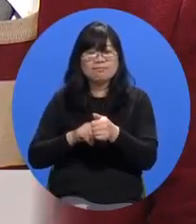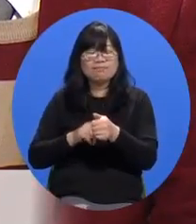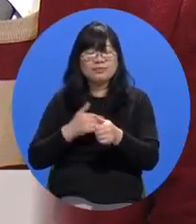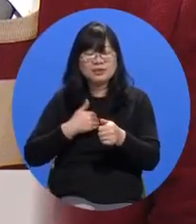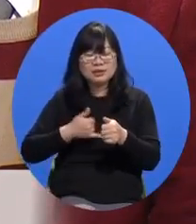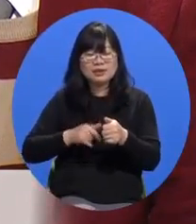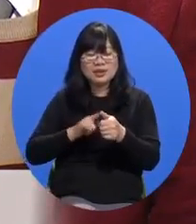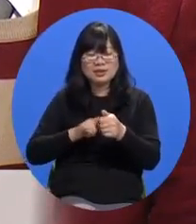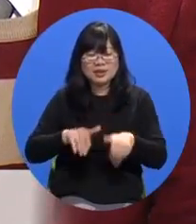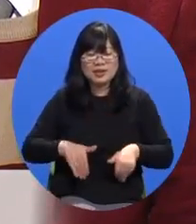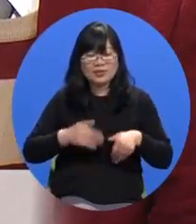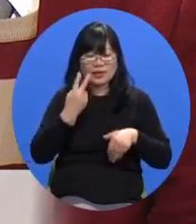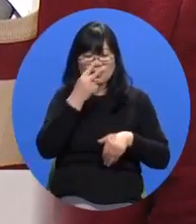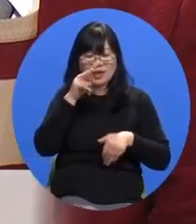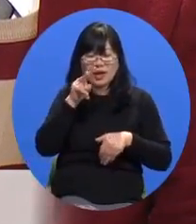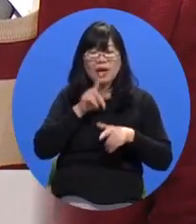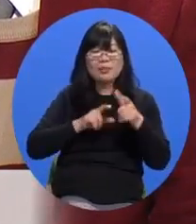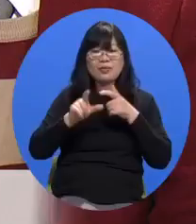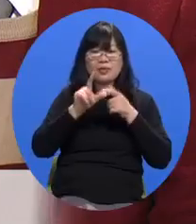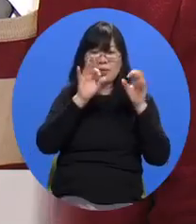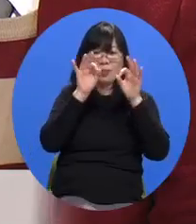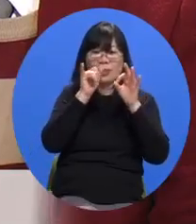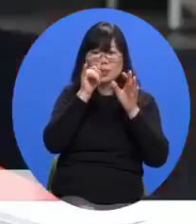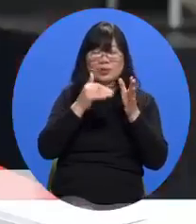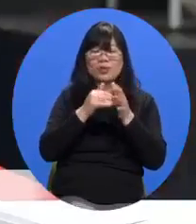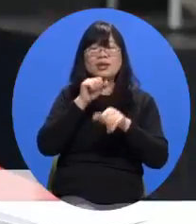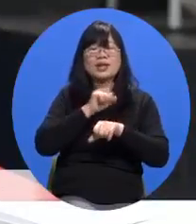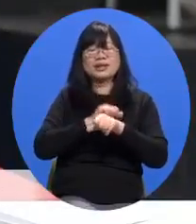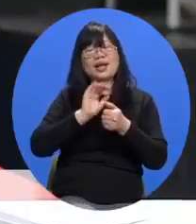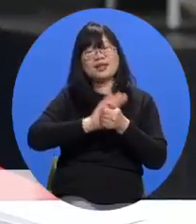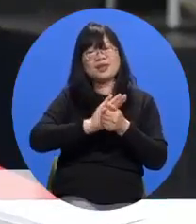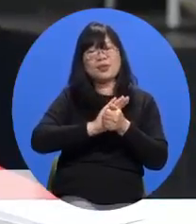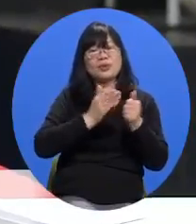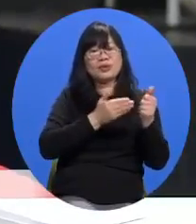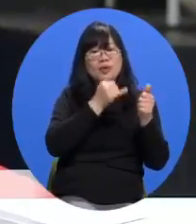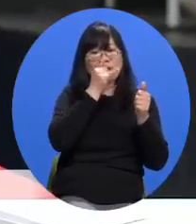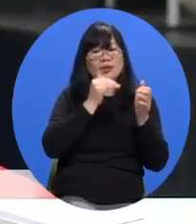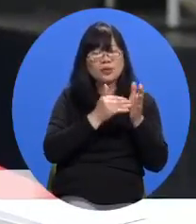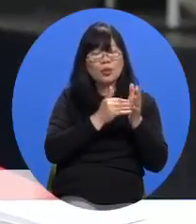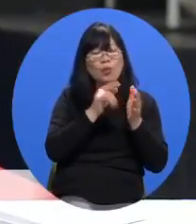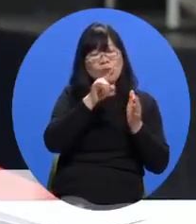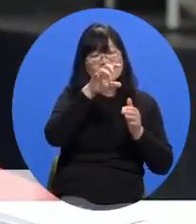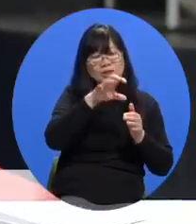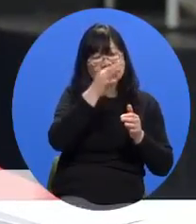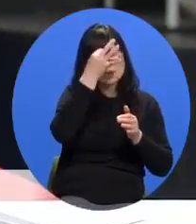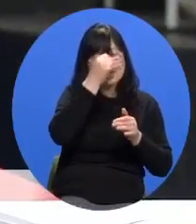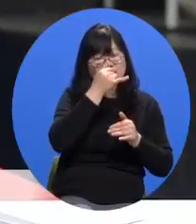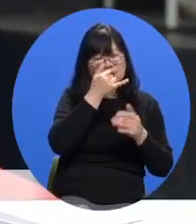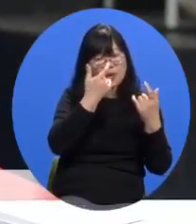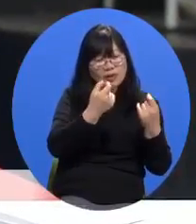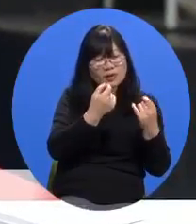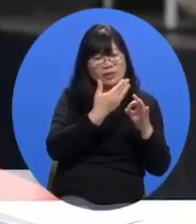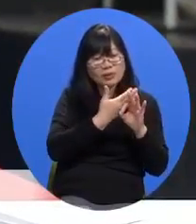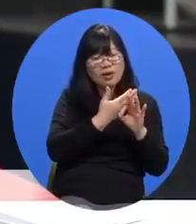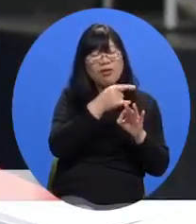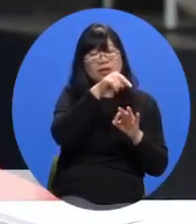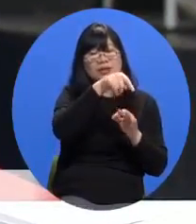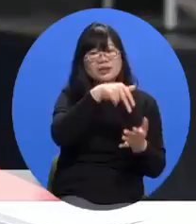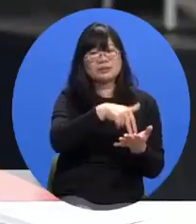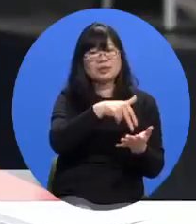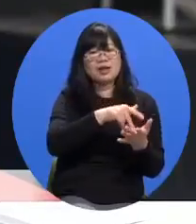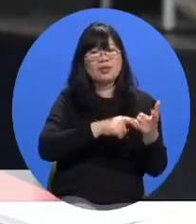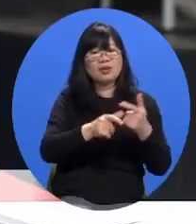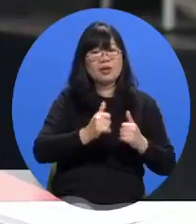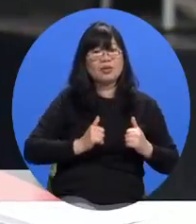내 아이를 좀 따뜻한 눈으로 한 번 더 쳐다봐주고 뭐 잘했다고 격려해주고 그럼 어디에 뭐 재능이 있는 것 같으면 뭐 그쪽으로 좀